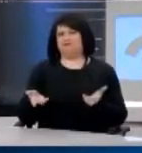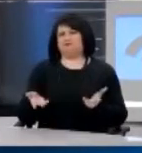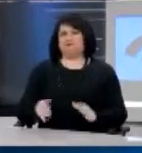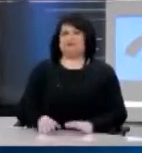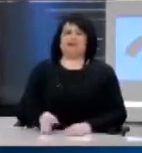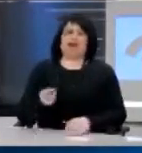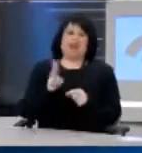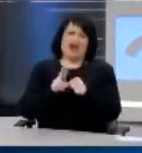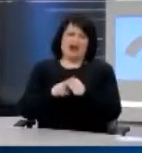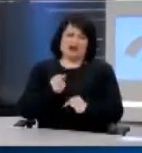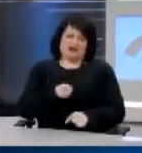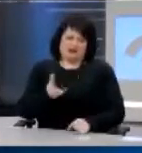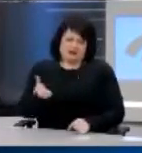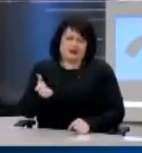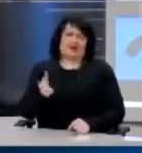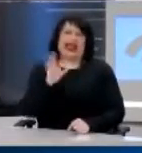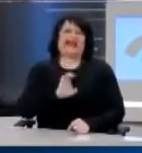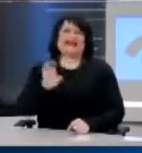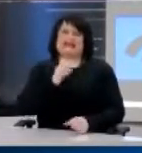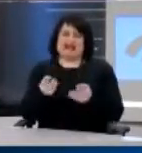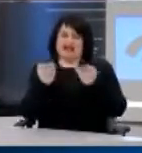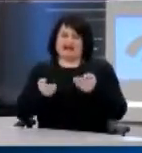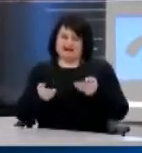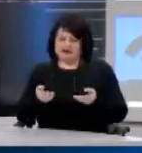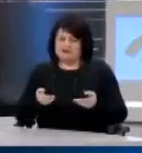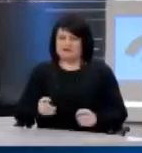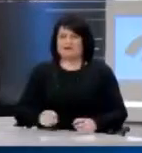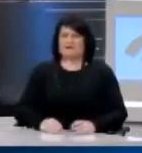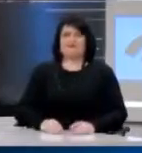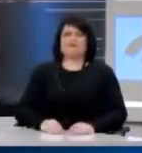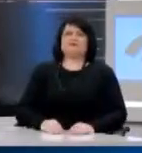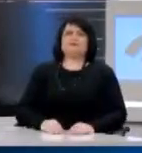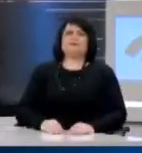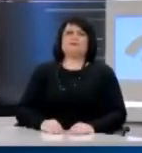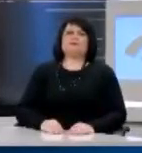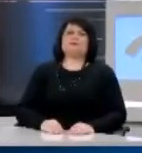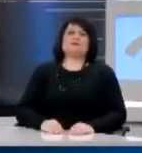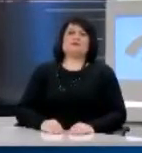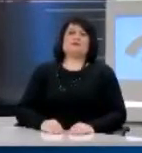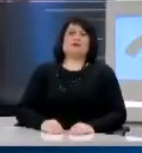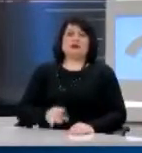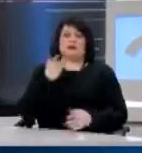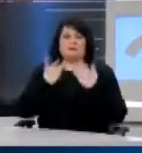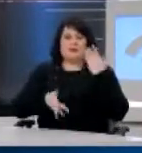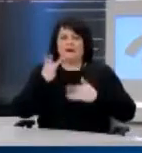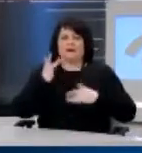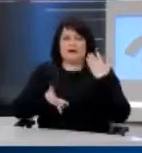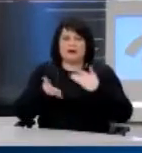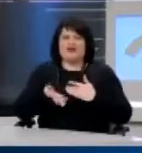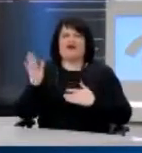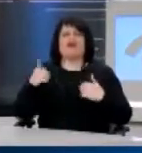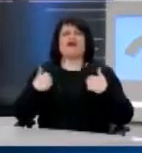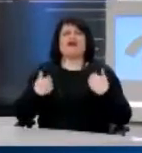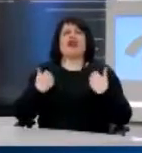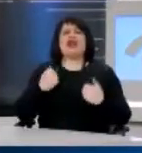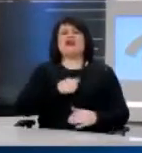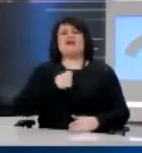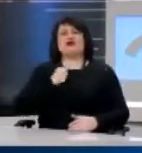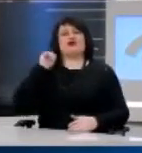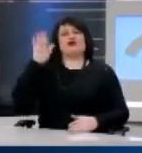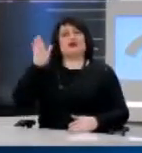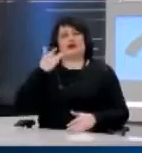των θανάτων, αλλά και λόγω του φαινομένου του brain drain και της φυγής, κυρίως νέων ανθρώπων, δυστυχώς, στο